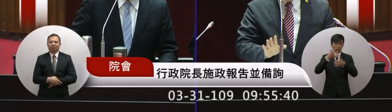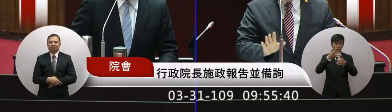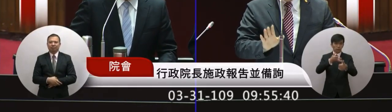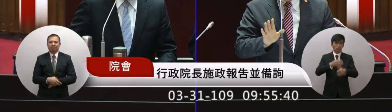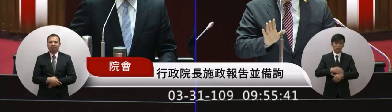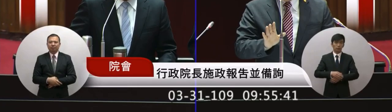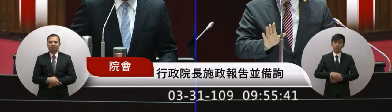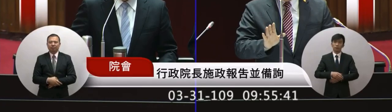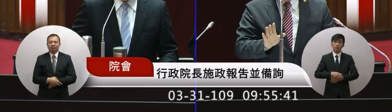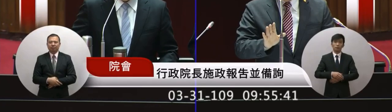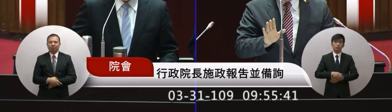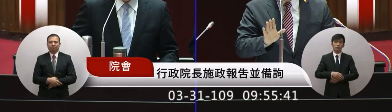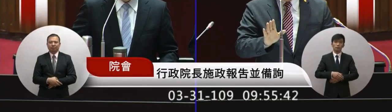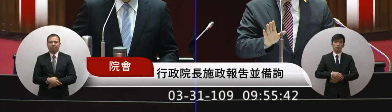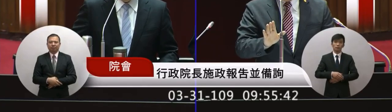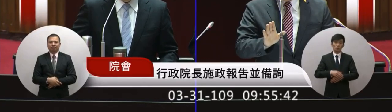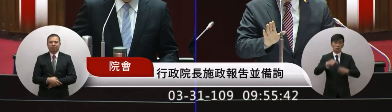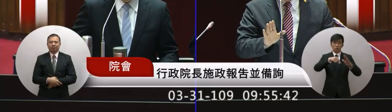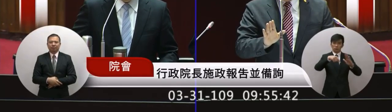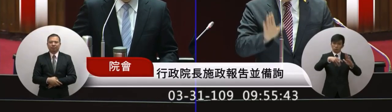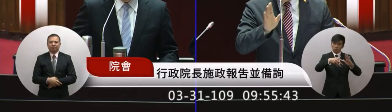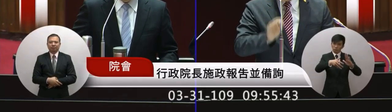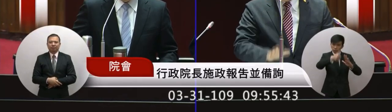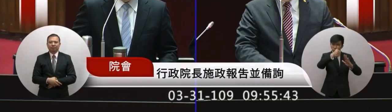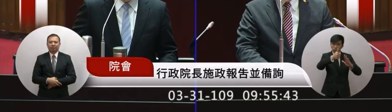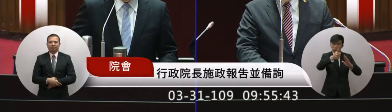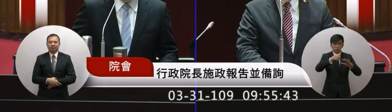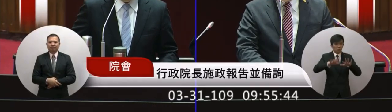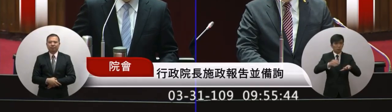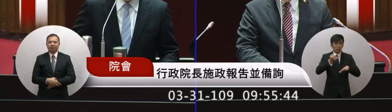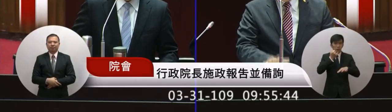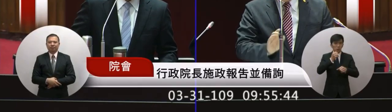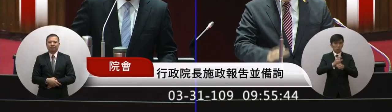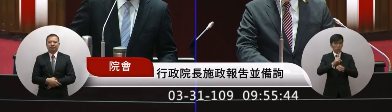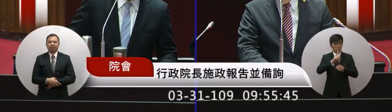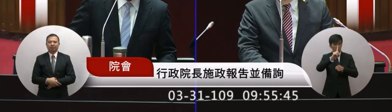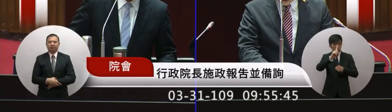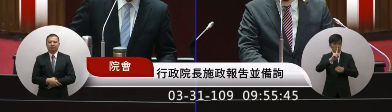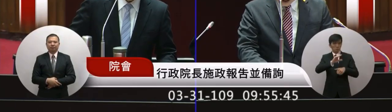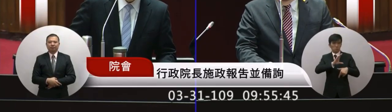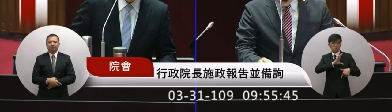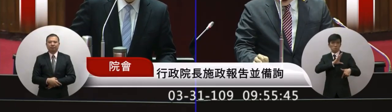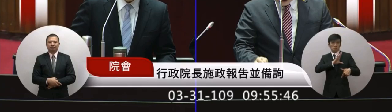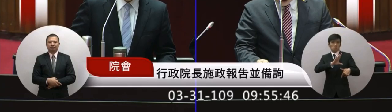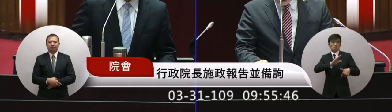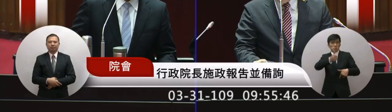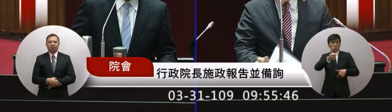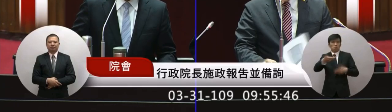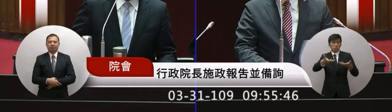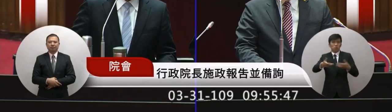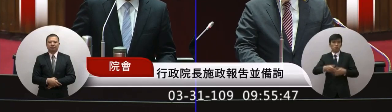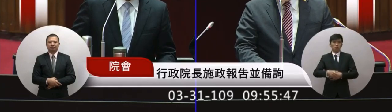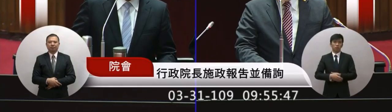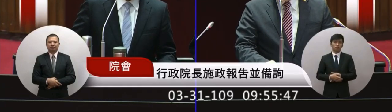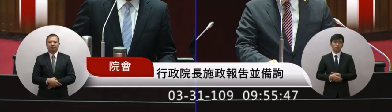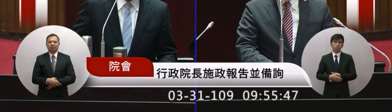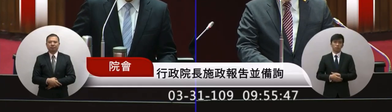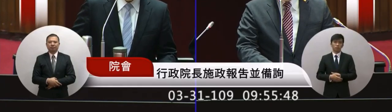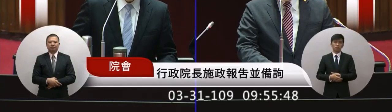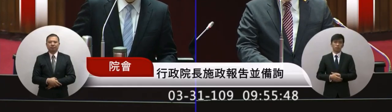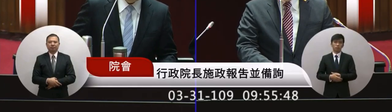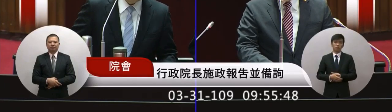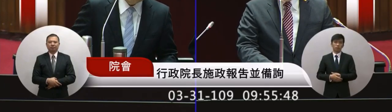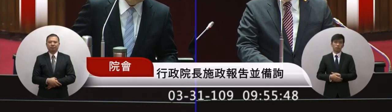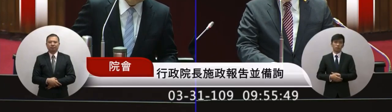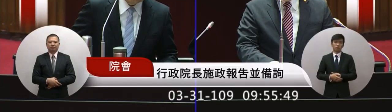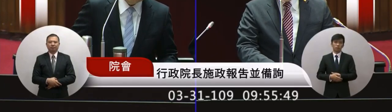长现在是可以做一件我觉得是一件伟大的事情。好，怎么样伟大的事情？就是因为